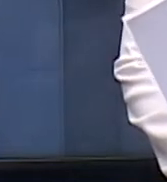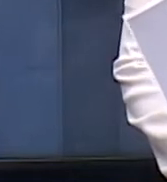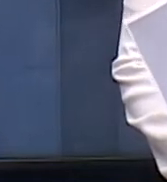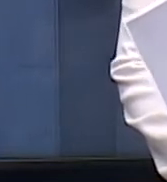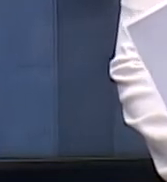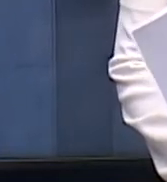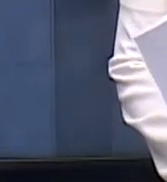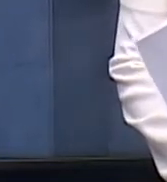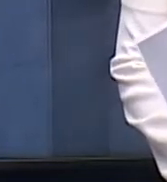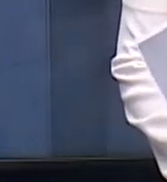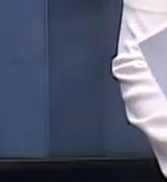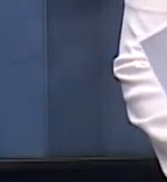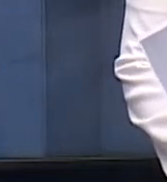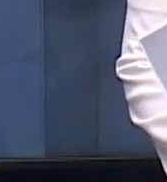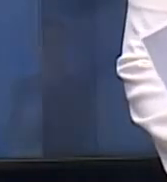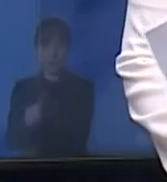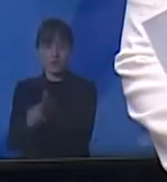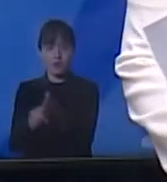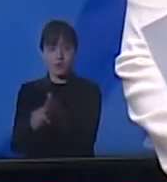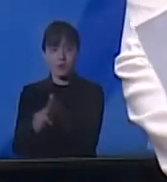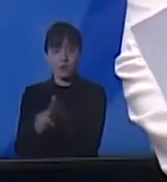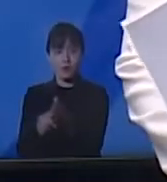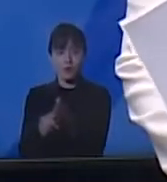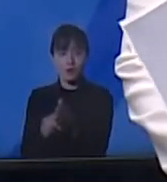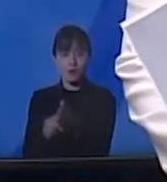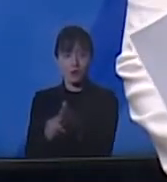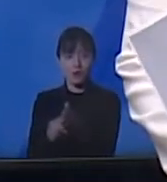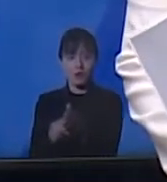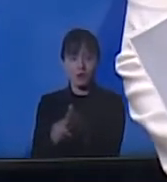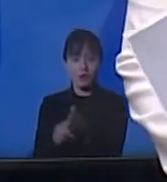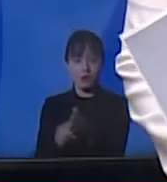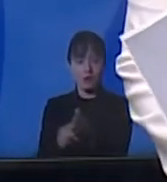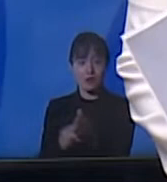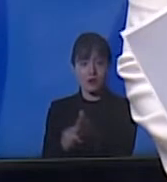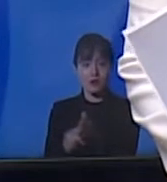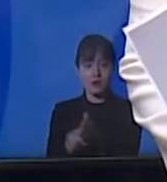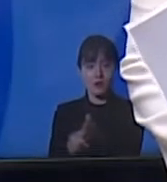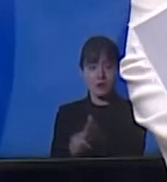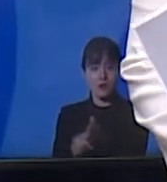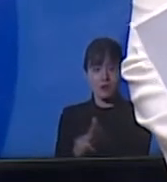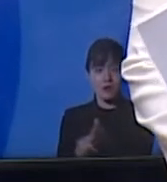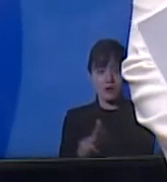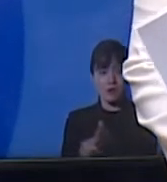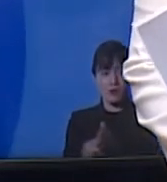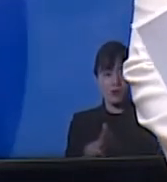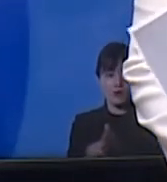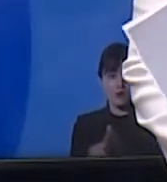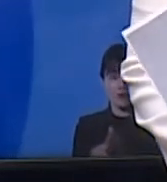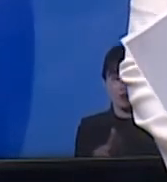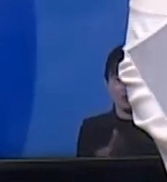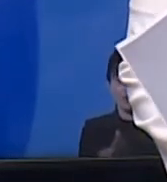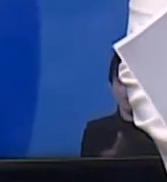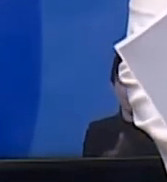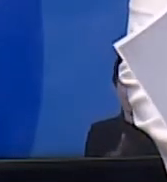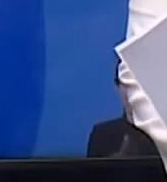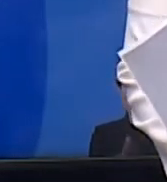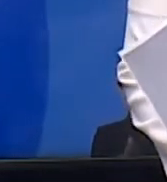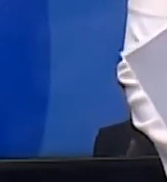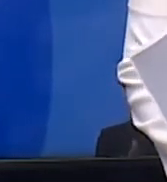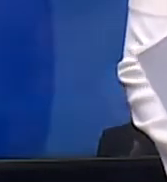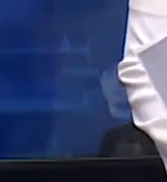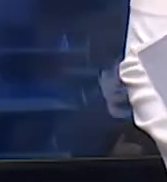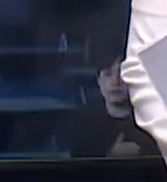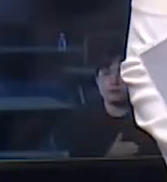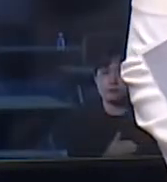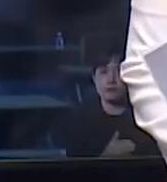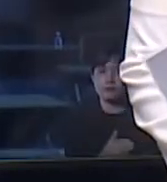시민 공청회 를 개최했습니다 c 는 송도와 9월 부평을 3 도심으로 하는 다 액 분산형 중심지 체제로